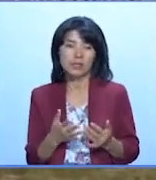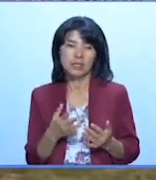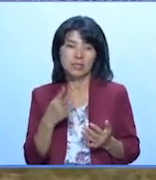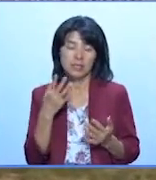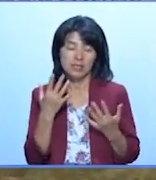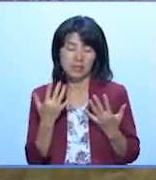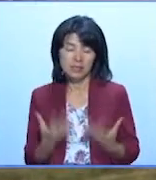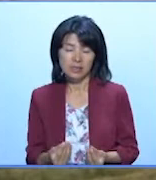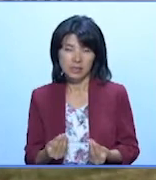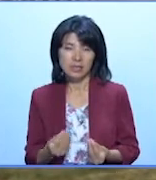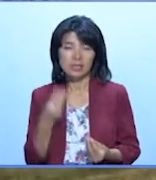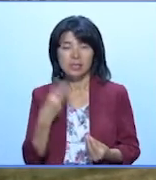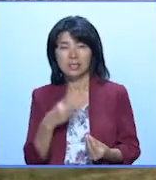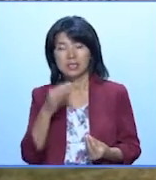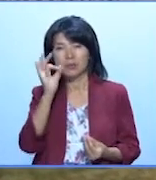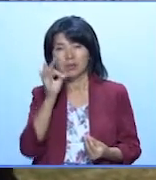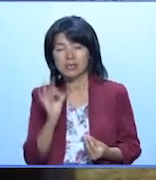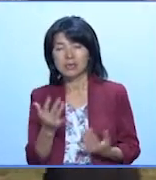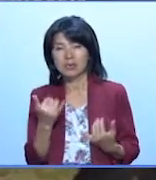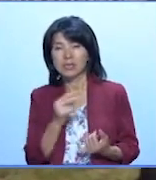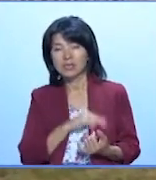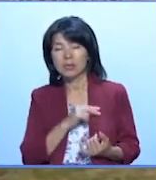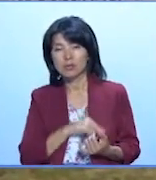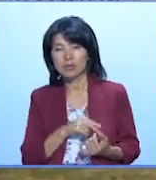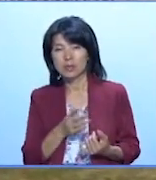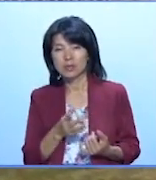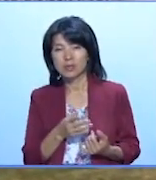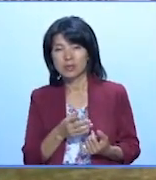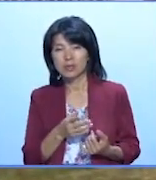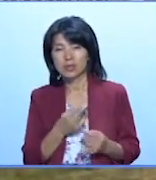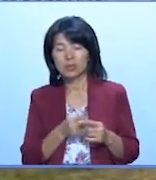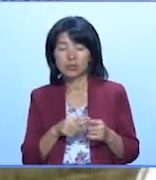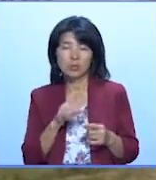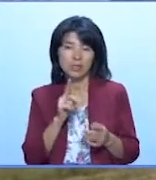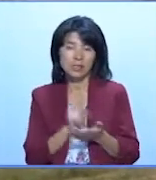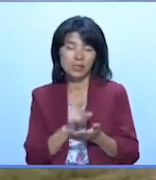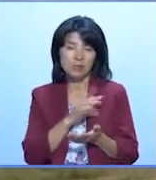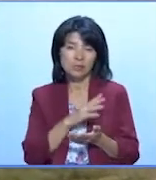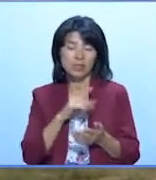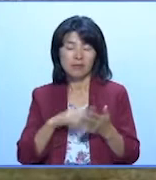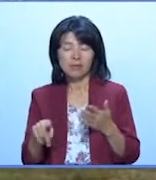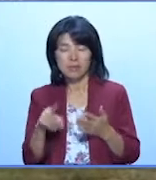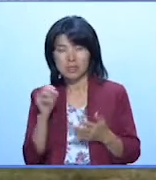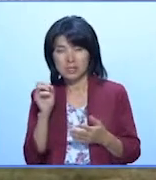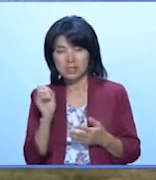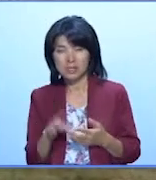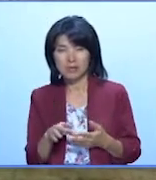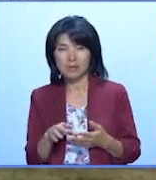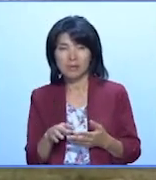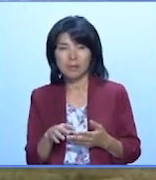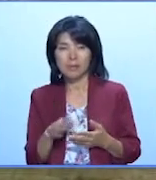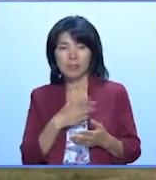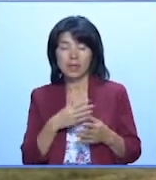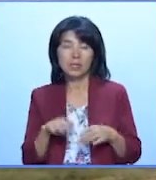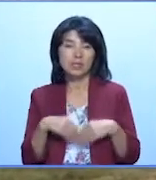около 500 миллионов кубов воды. Мы можем подавать в год. То есть это от потребности. Мы можем или подаем?